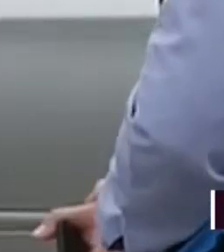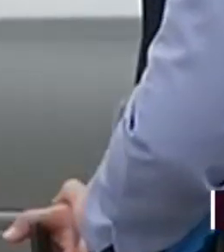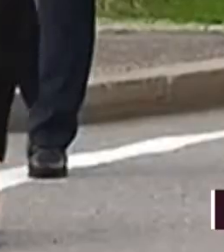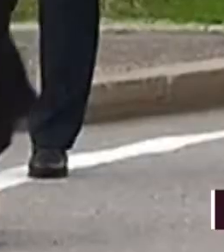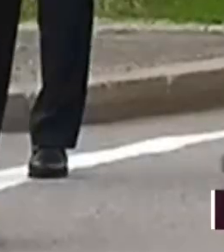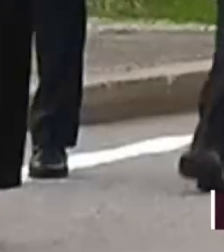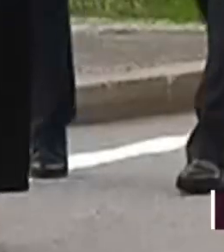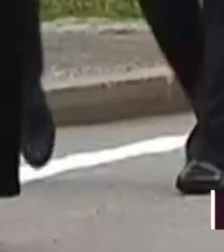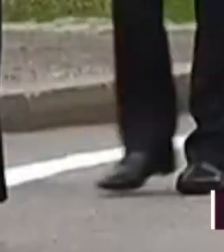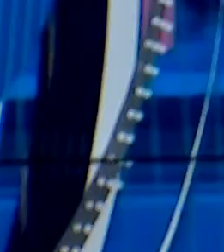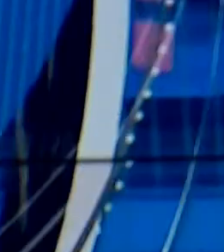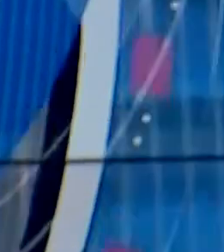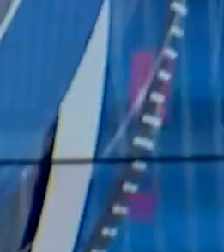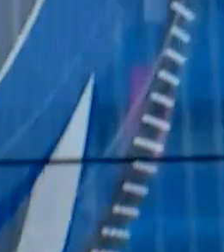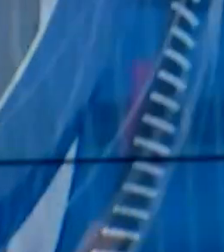меңгерген.